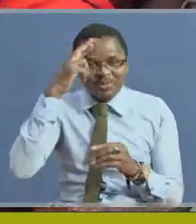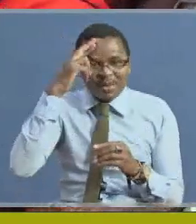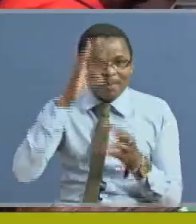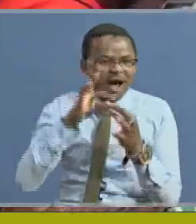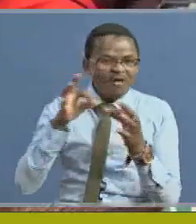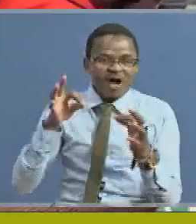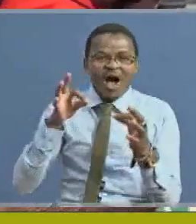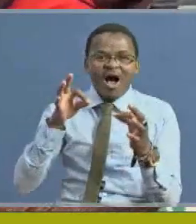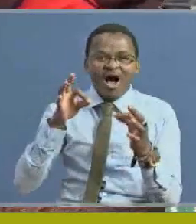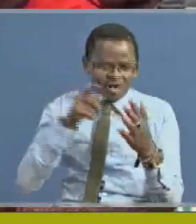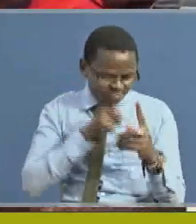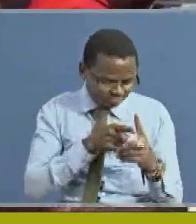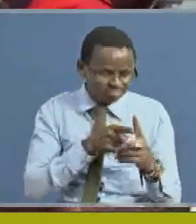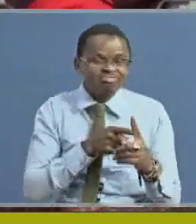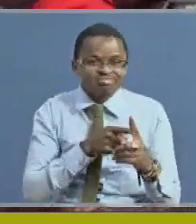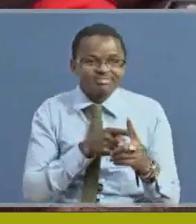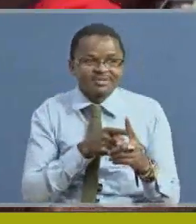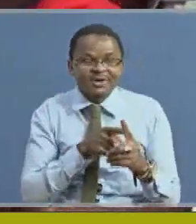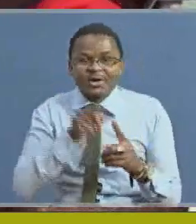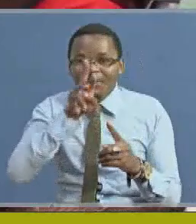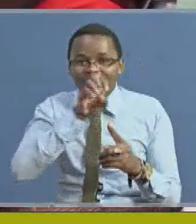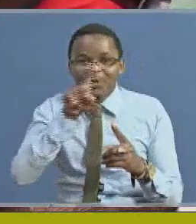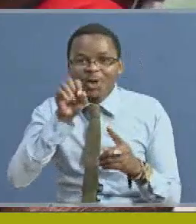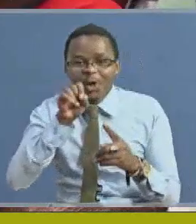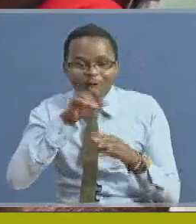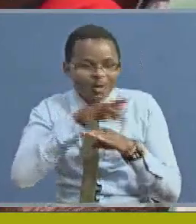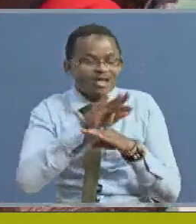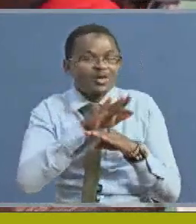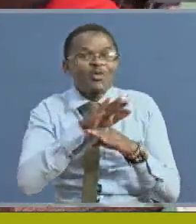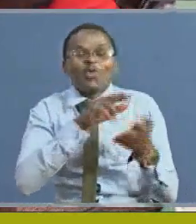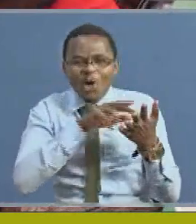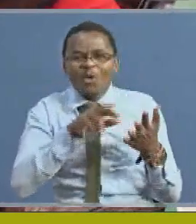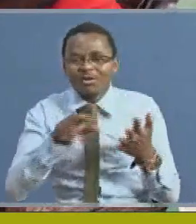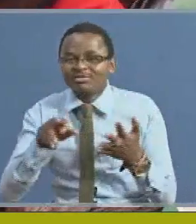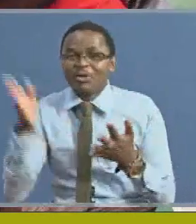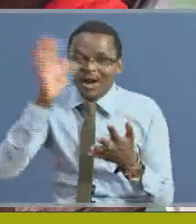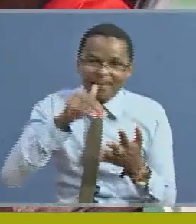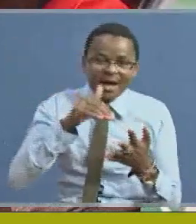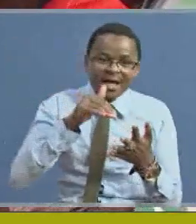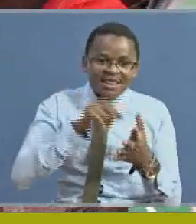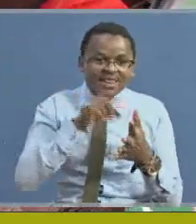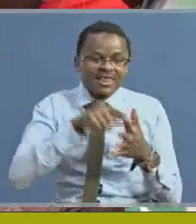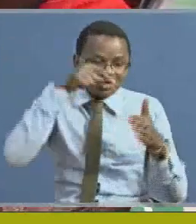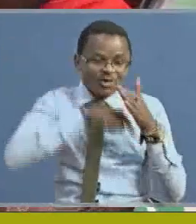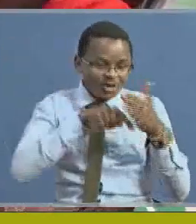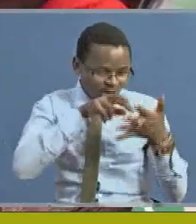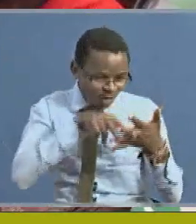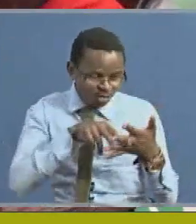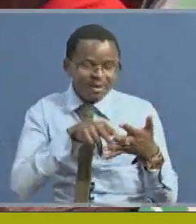sana. Jumafuta ilikuwa unatumwa mali kama mlolongo huko kutafuta mafuta na unaenda mguu na unarudi ukuje uweke kwa hii mafuta ndio